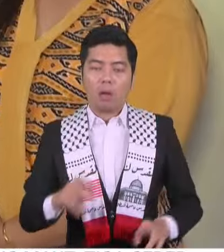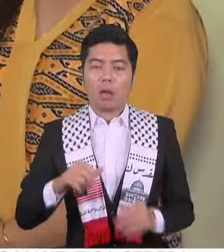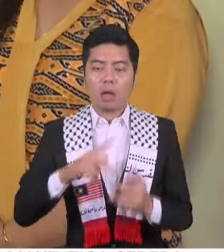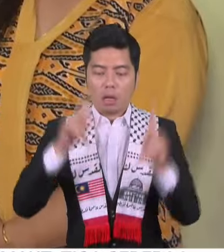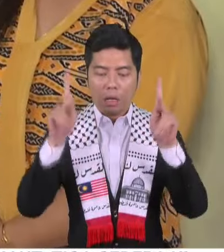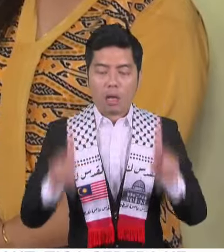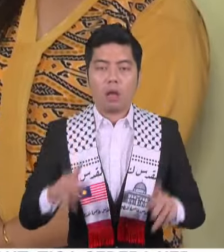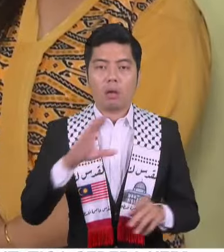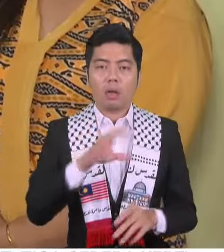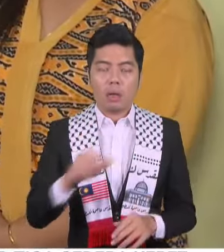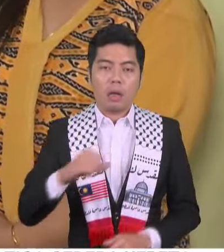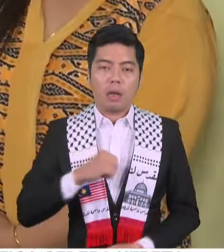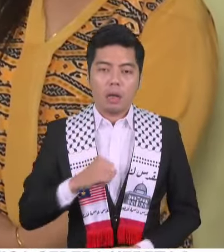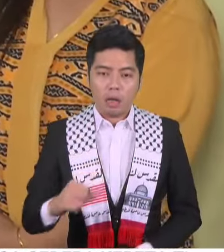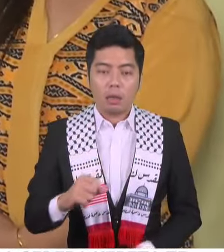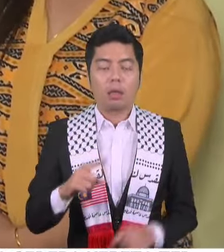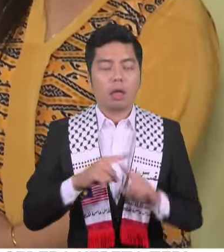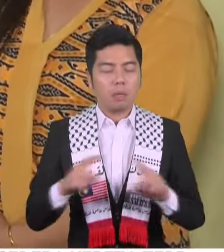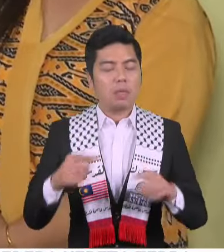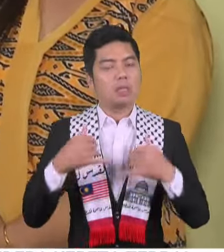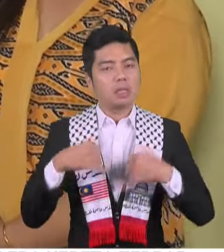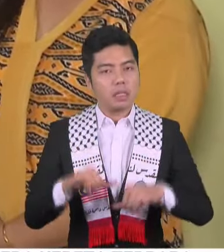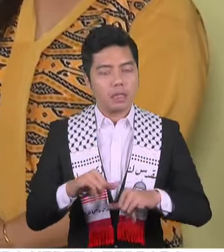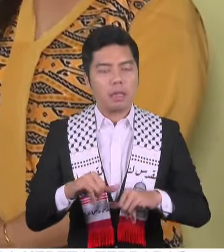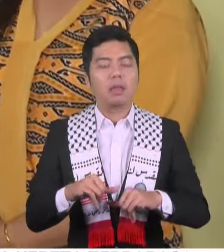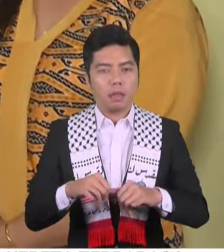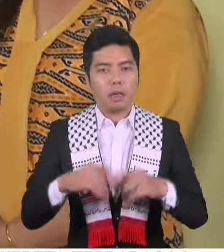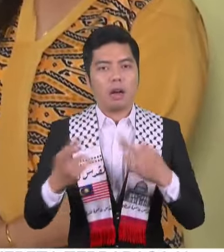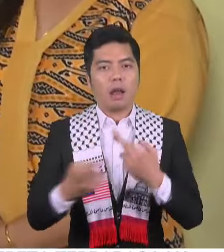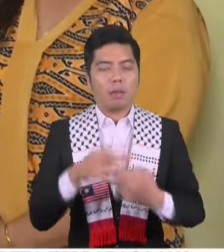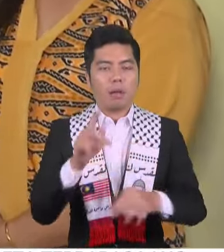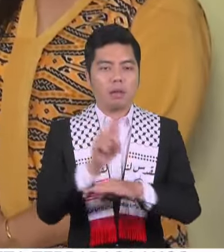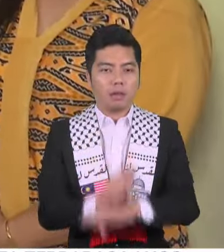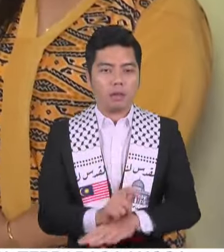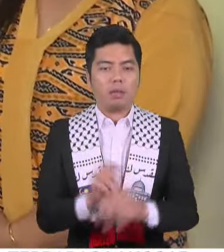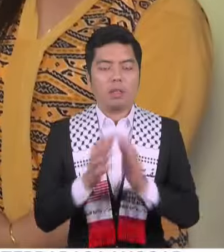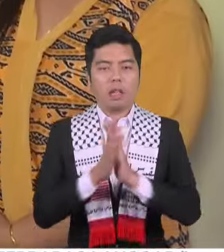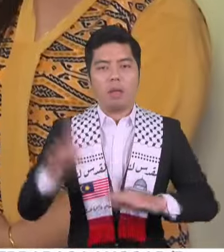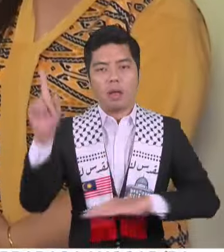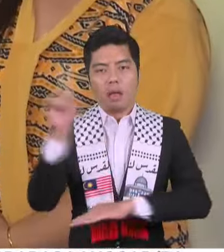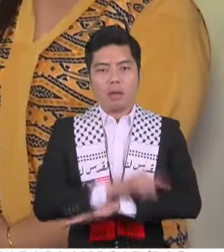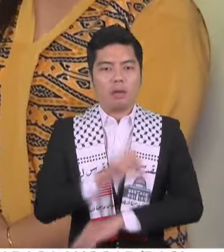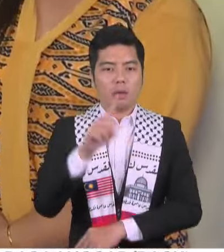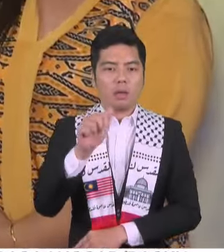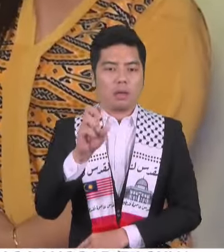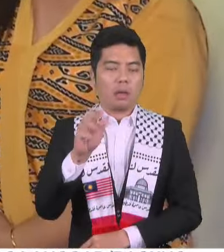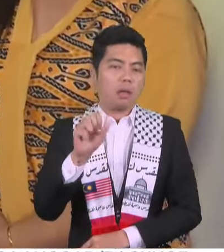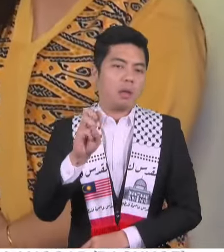namun masih mengekalkan tradisi dan adat. Selamat Hari Gawai! Gawai!